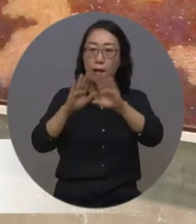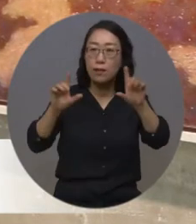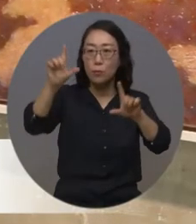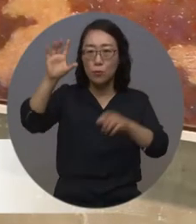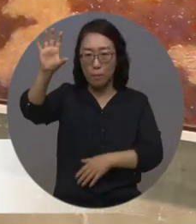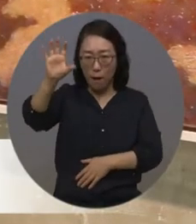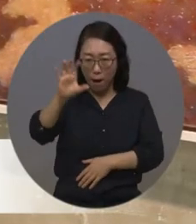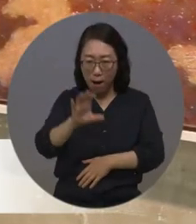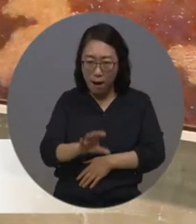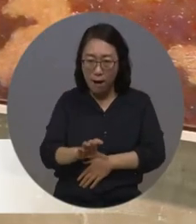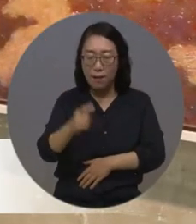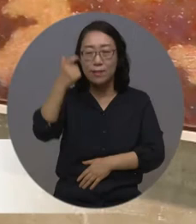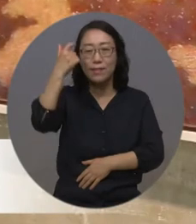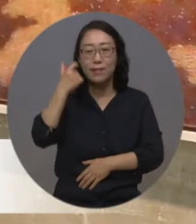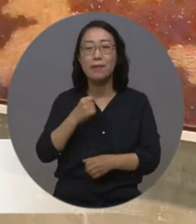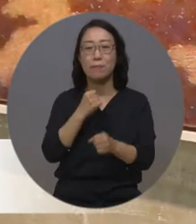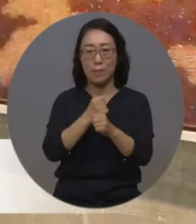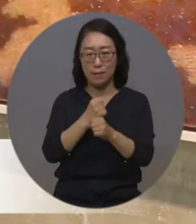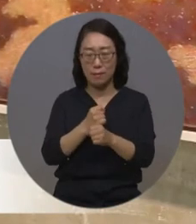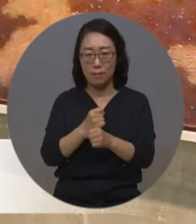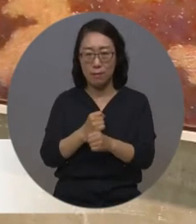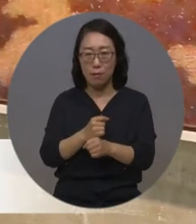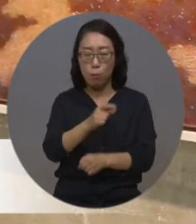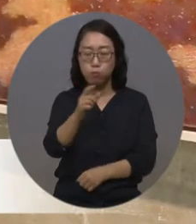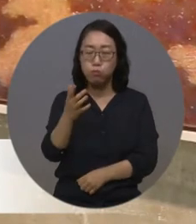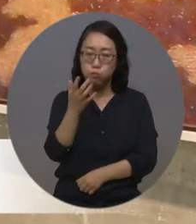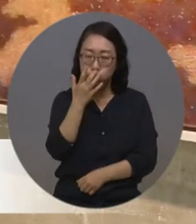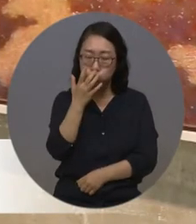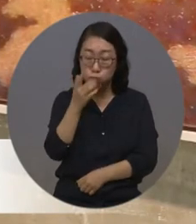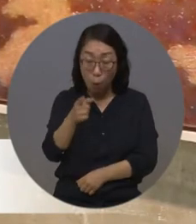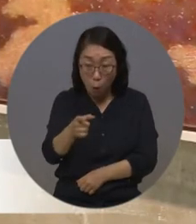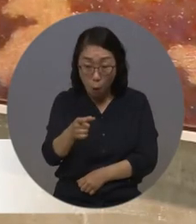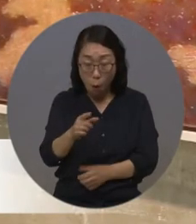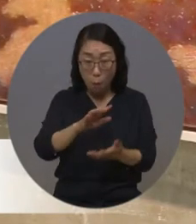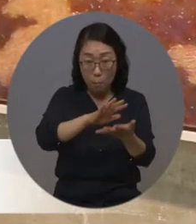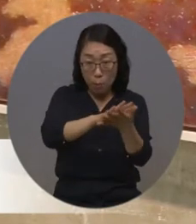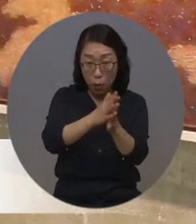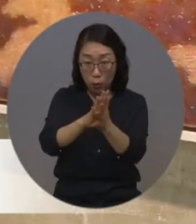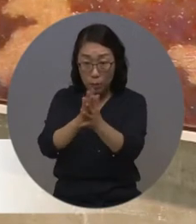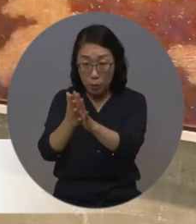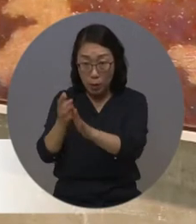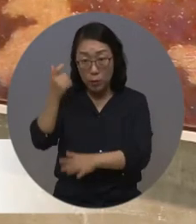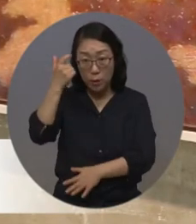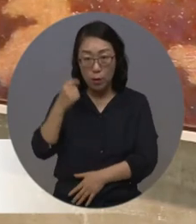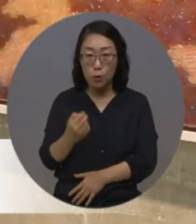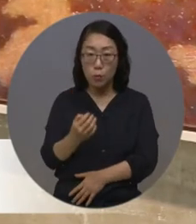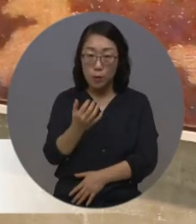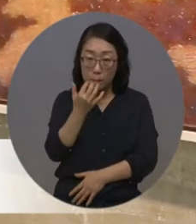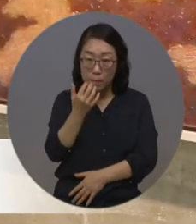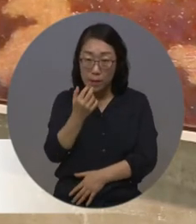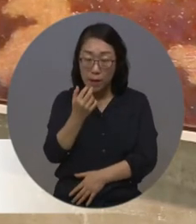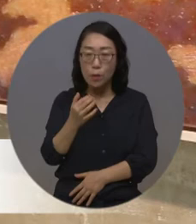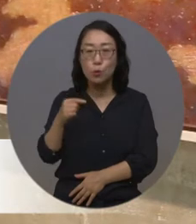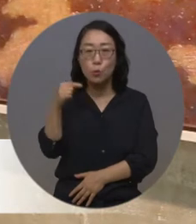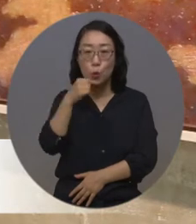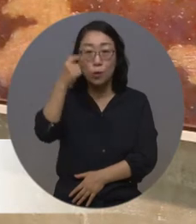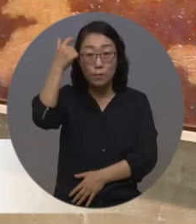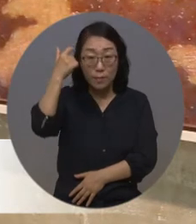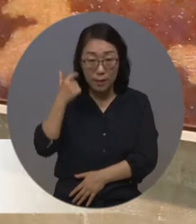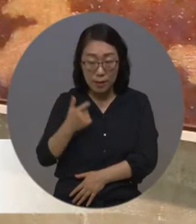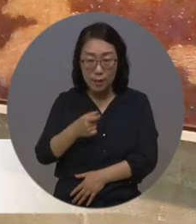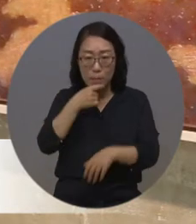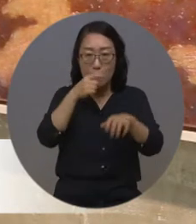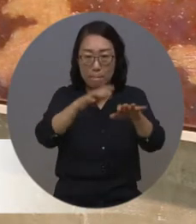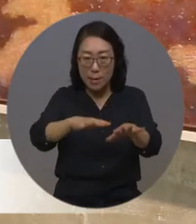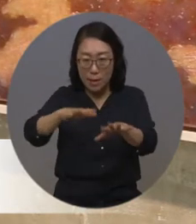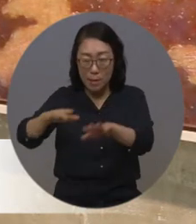담으셨습니다. 갯벌은 아무도 모르는 사이에 조금씩 변화하는 공간입니다. 소금의 냄새, 빛나는 수평선, 부표와